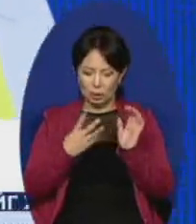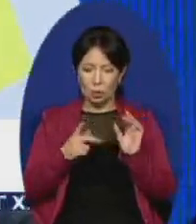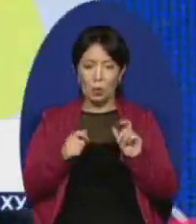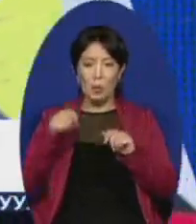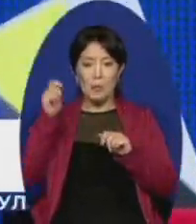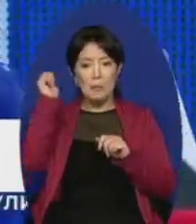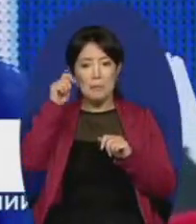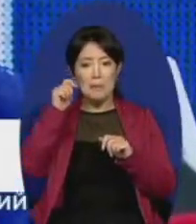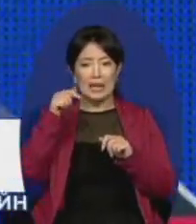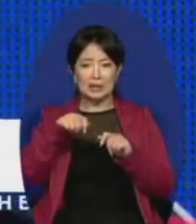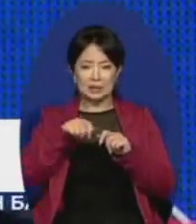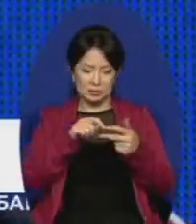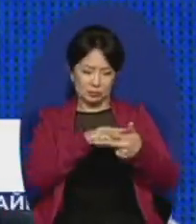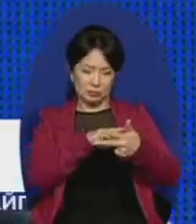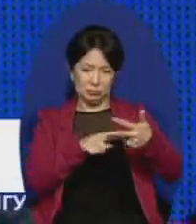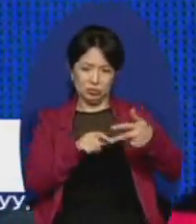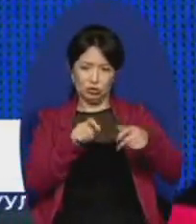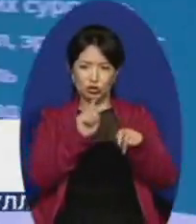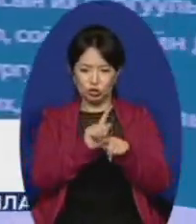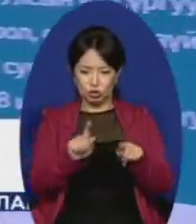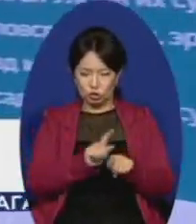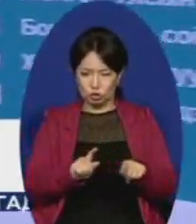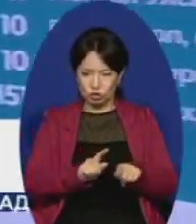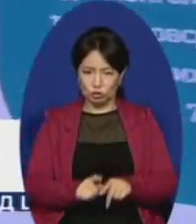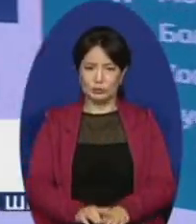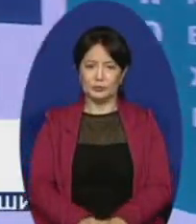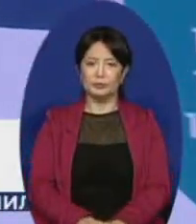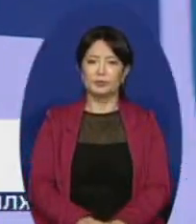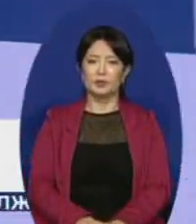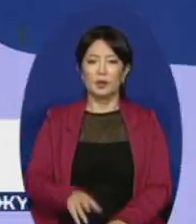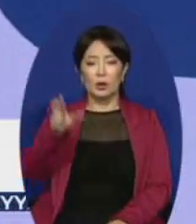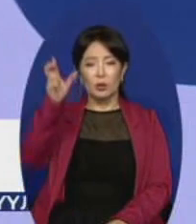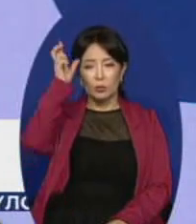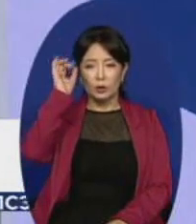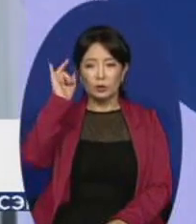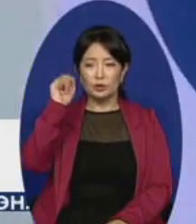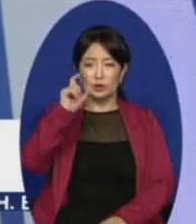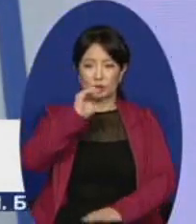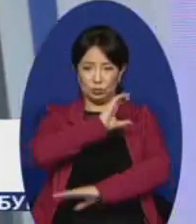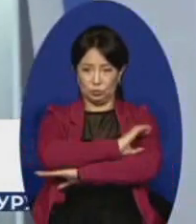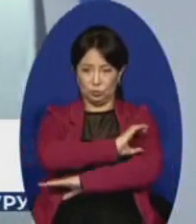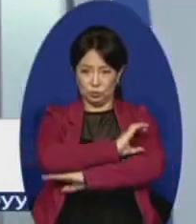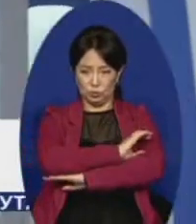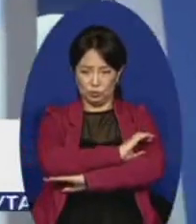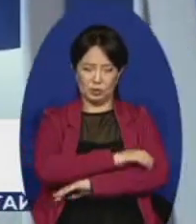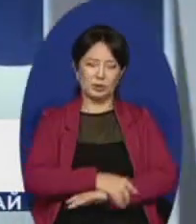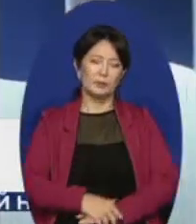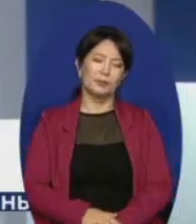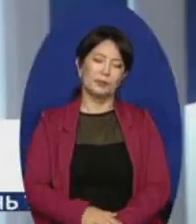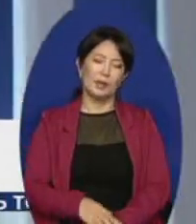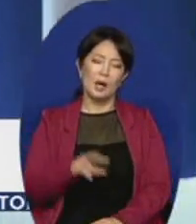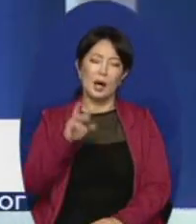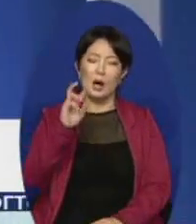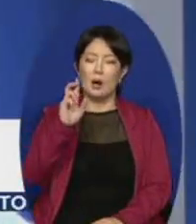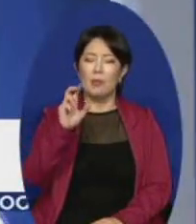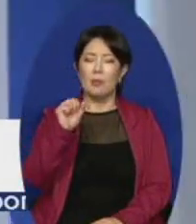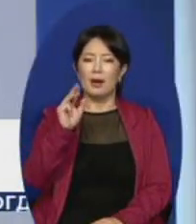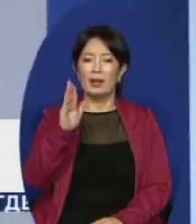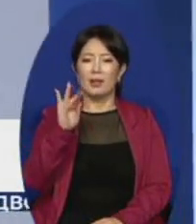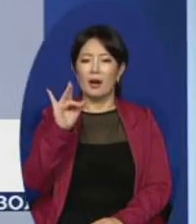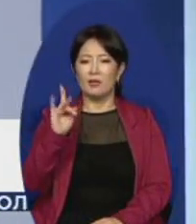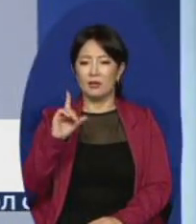албан хаагчийн бичиг баримт зөрчилтэй байна. Боловсролын их сургуулийн өмнөх боловсролын сургуулийн бакалаврын